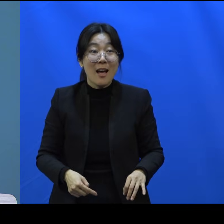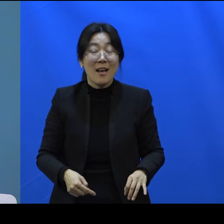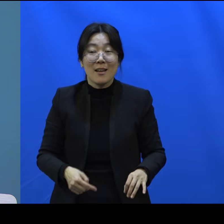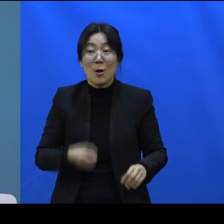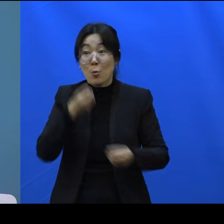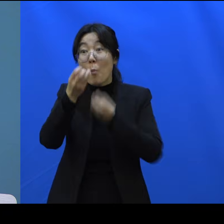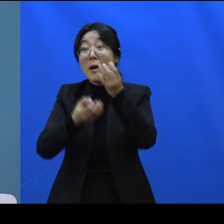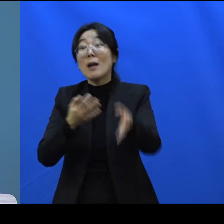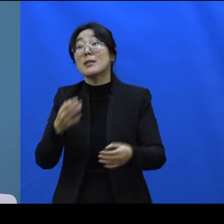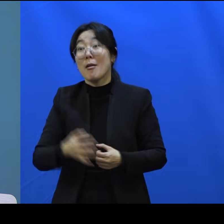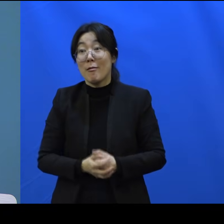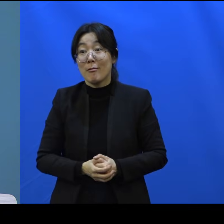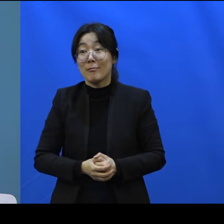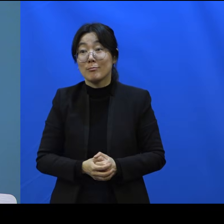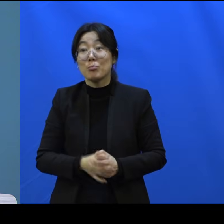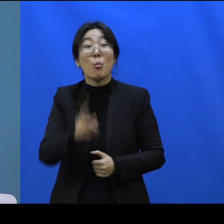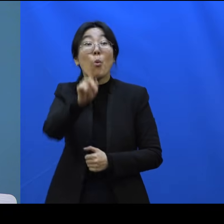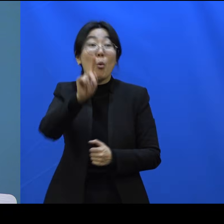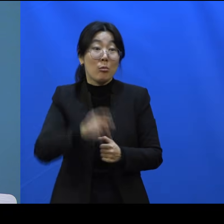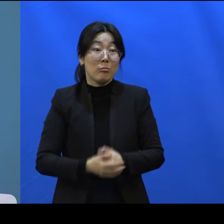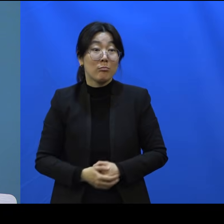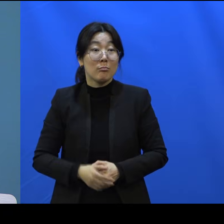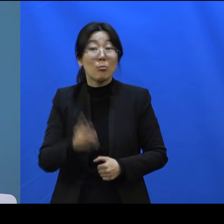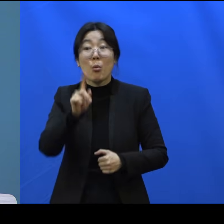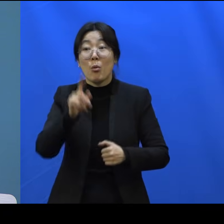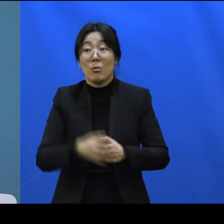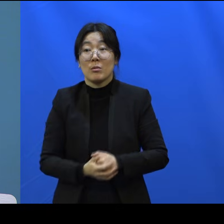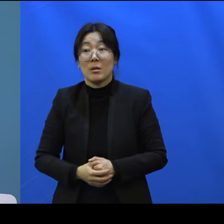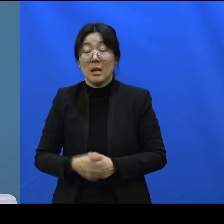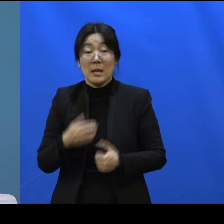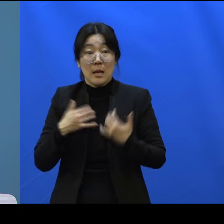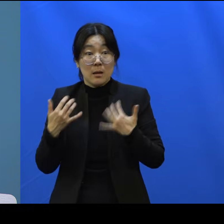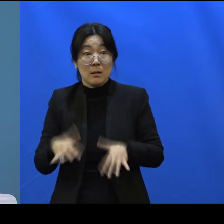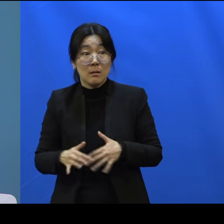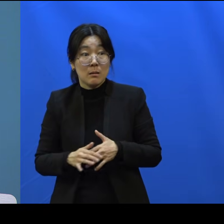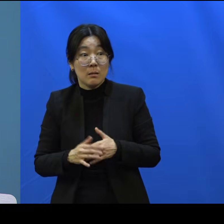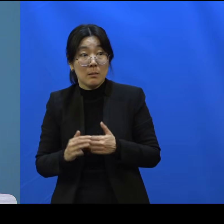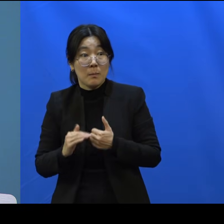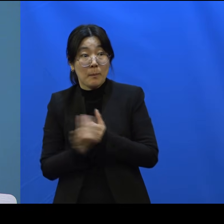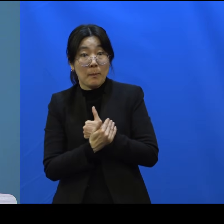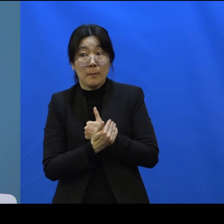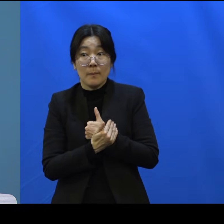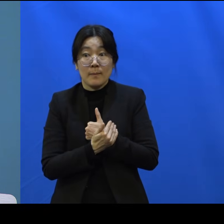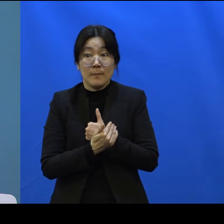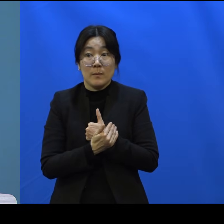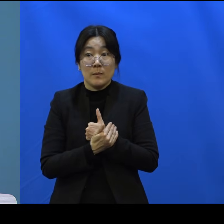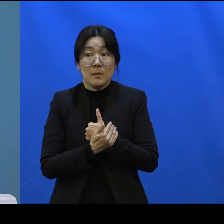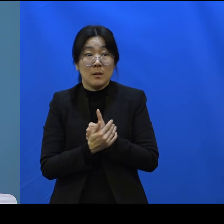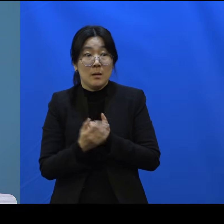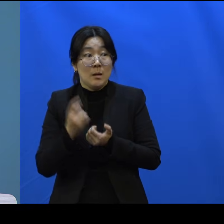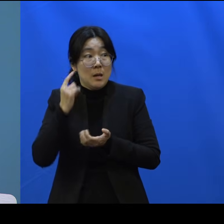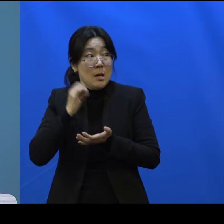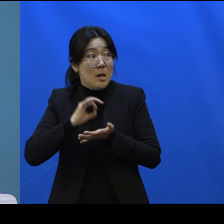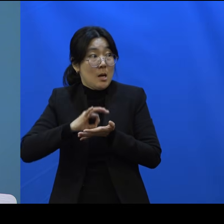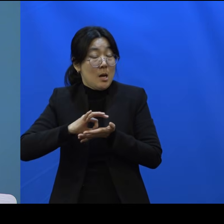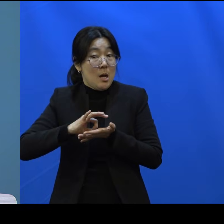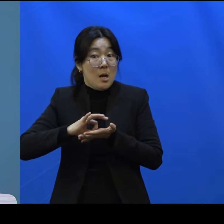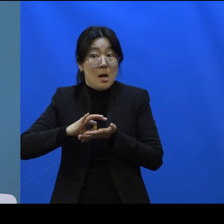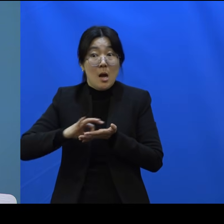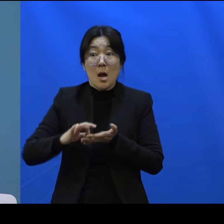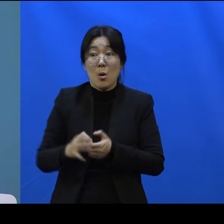여러분, 세상은 자기 약점을 숨기는데 돈을 얼마나 씁니까? 얼마나 많은 시간을 낭비합니까? 약점을 커버하는데 얼마나 노력을